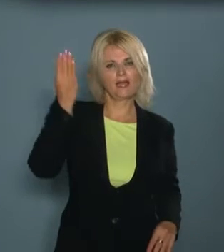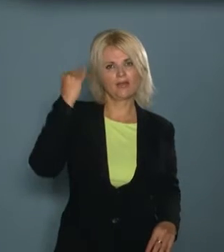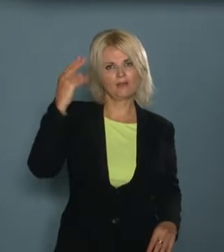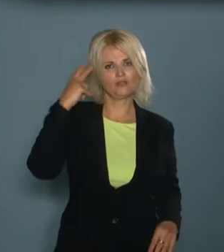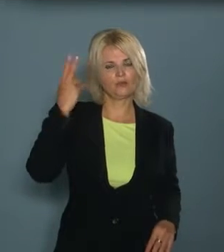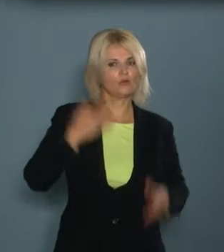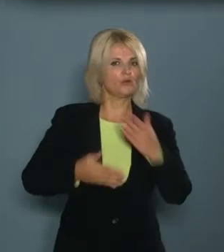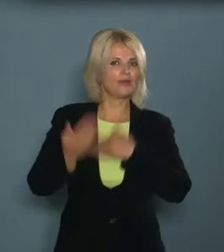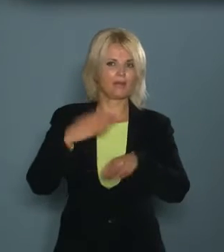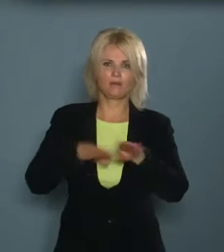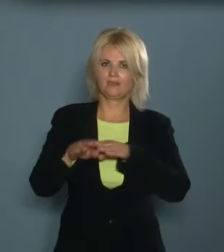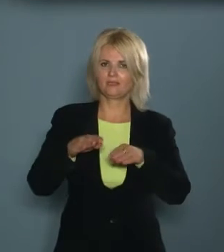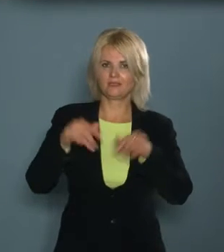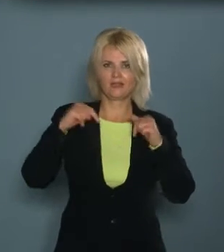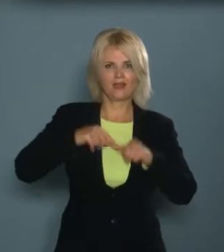korábbi miniszterelnök úr,